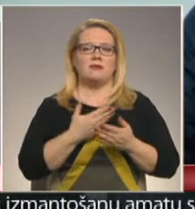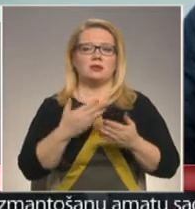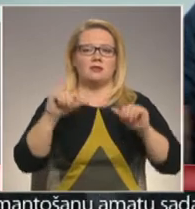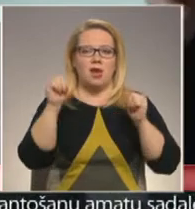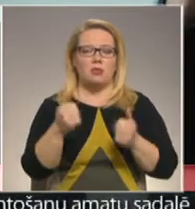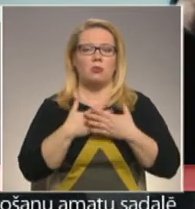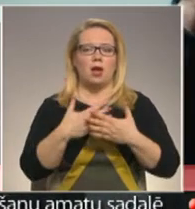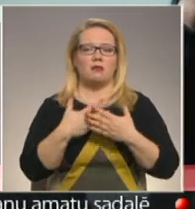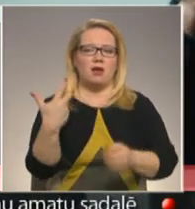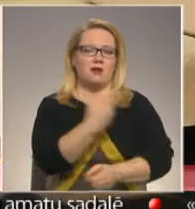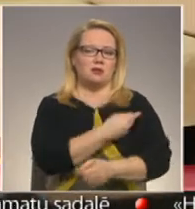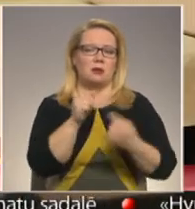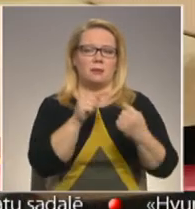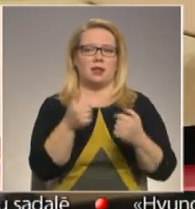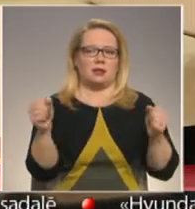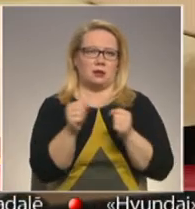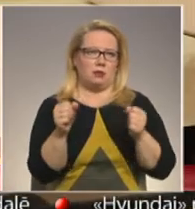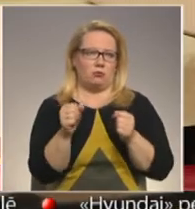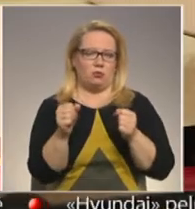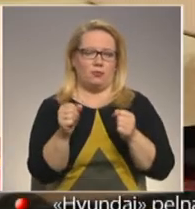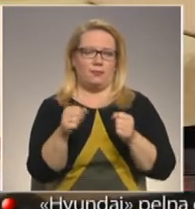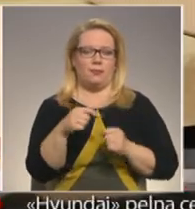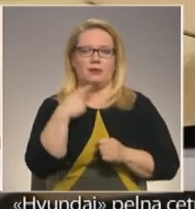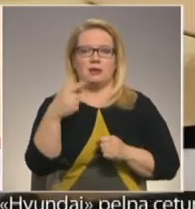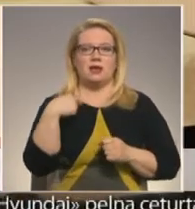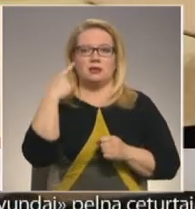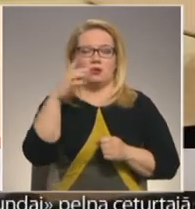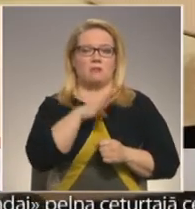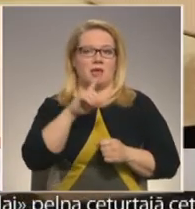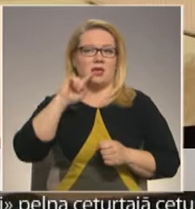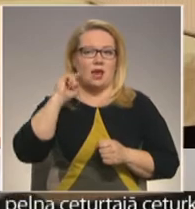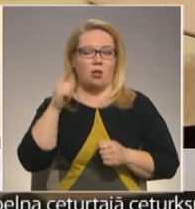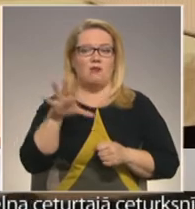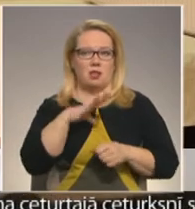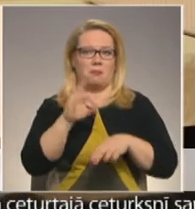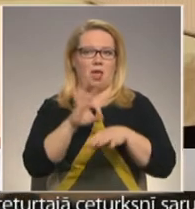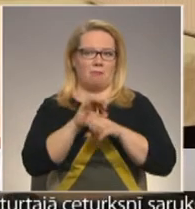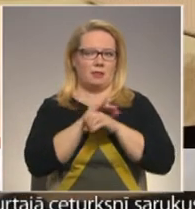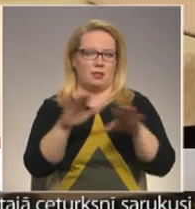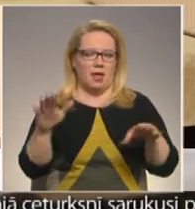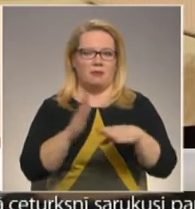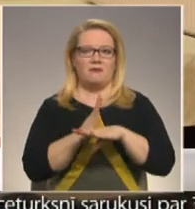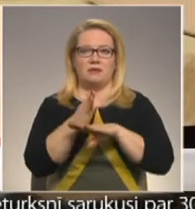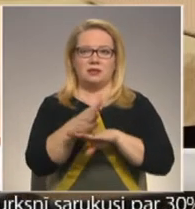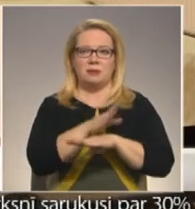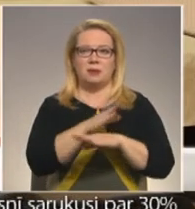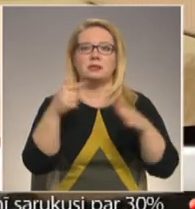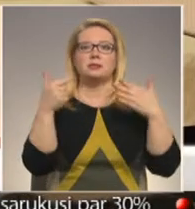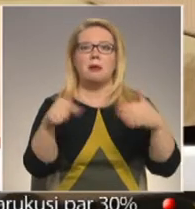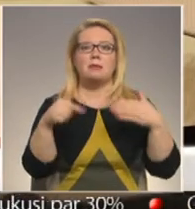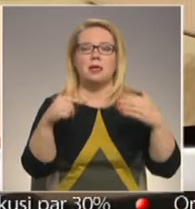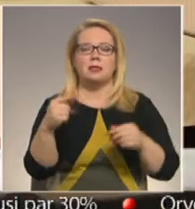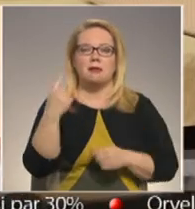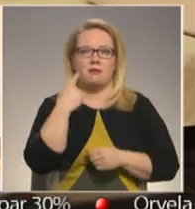aktīvāk vakcinējoties pret gripu. Es atceros, ka es vēl biju jauna, un tad bija epidēmija. Kad vizītes mums bija 70